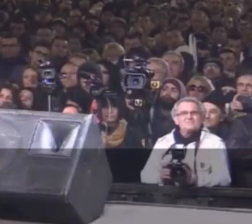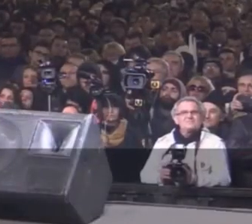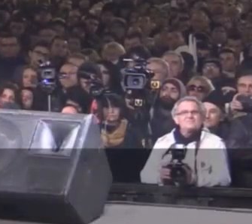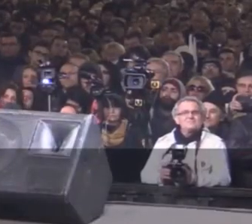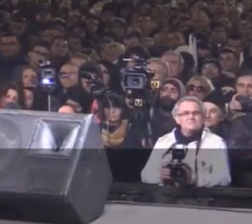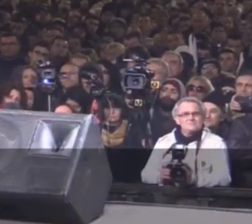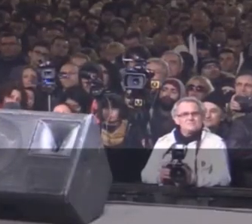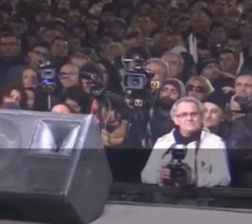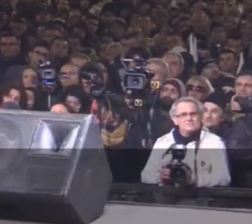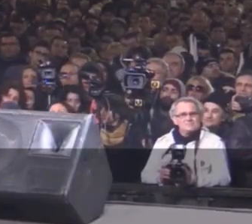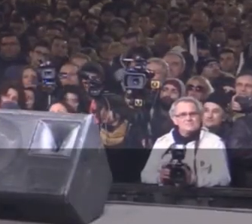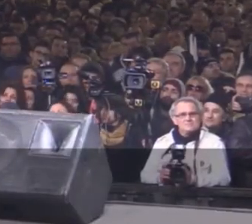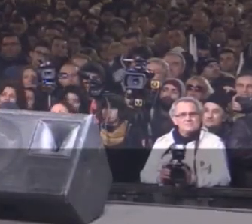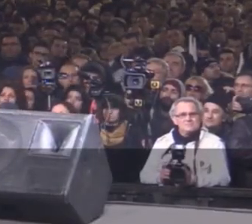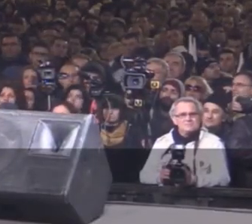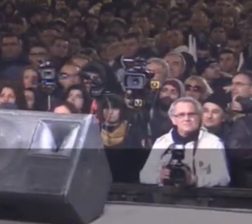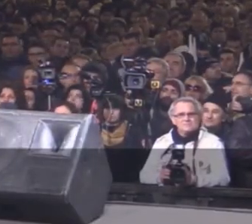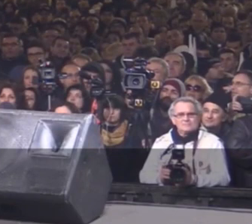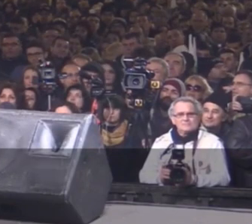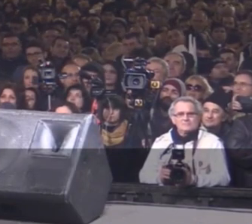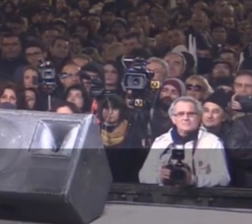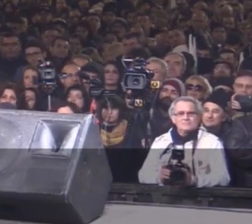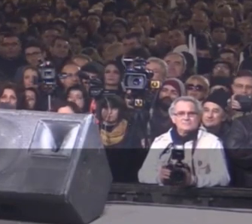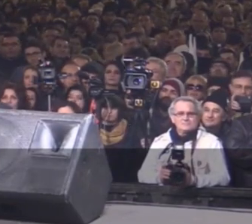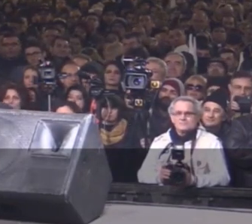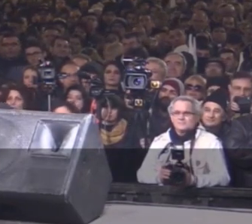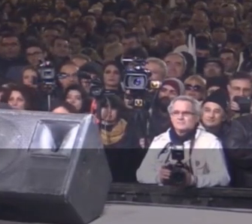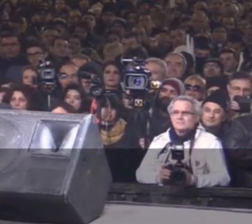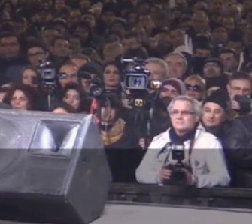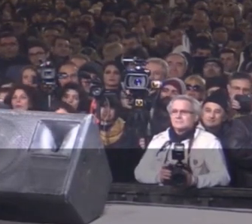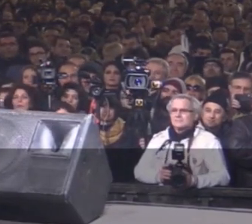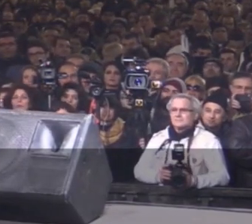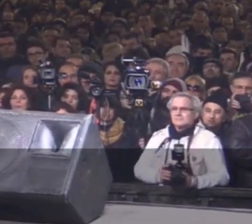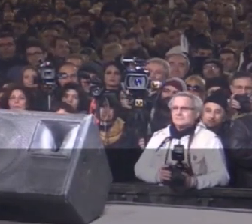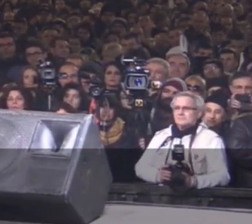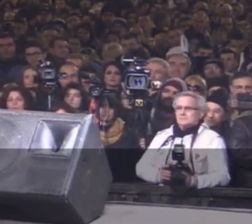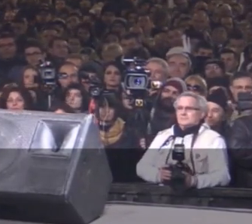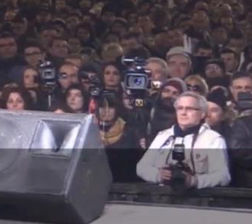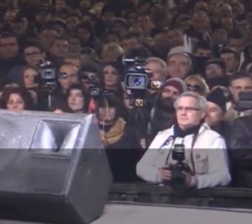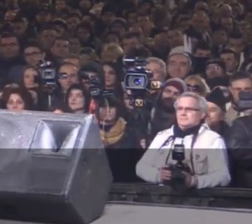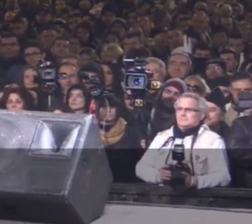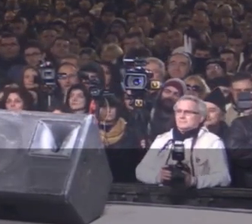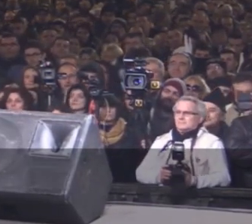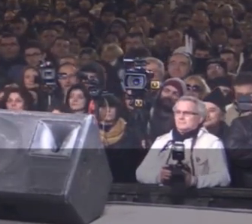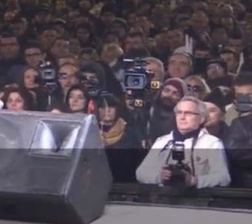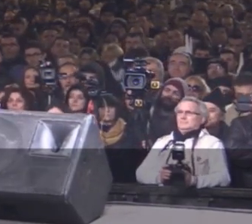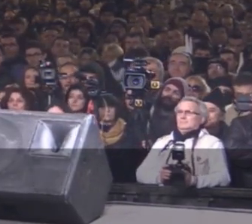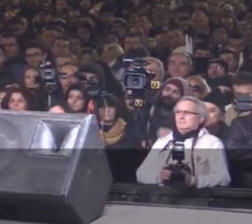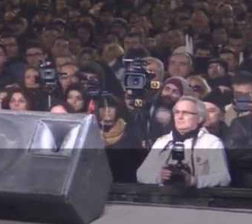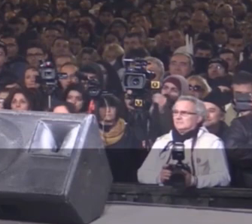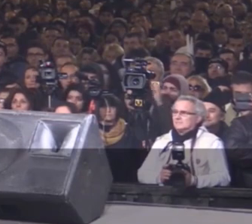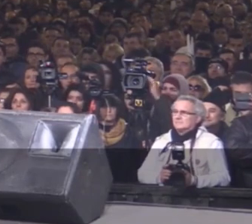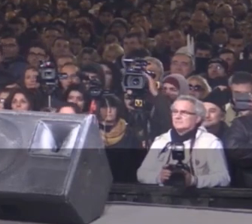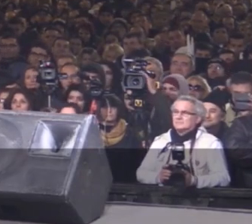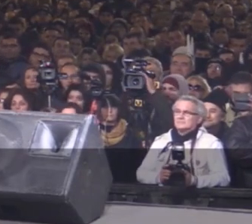è semplice passeranno al terrorismo al terrore alla paura per portare qui il Patriot Act E